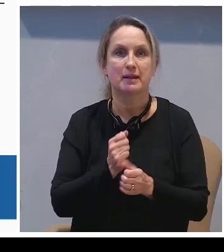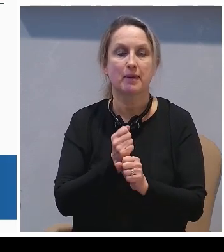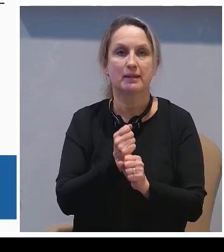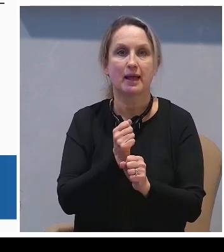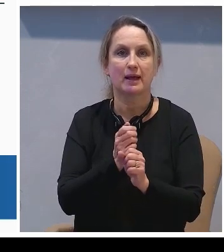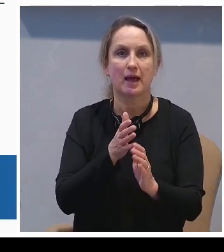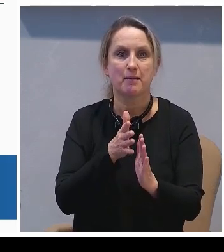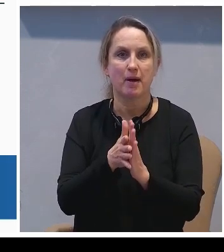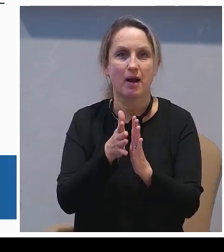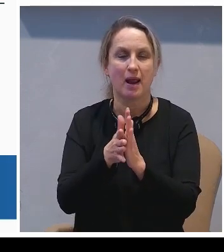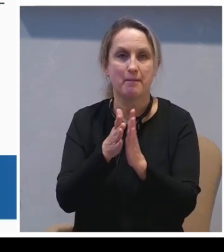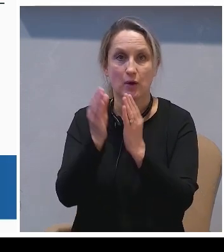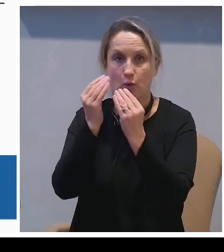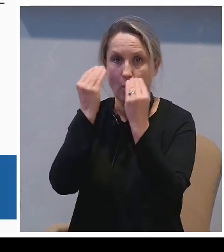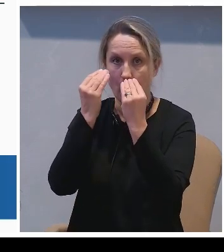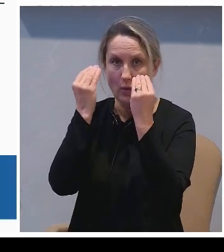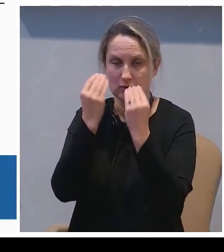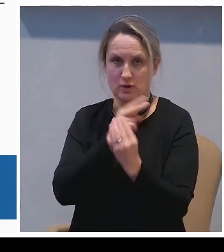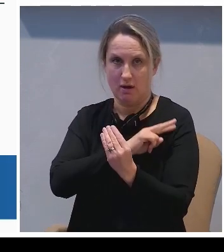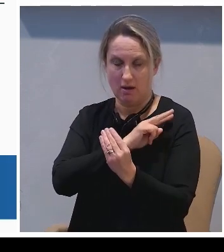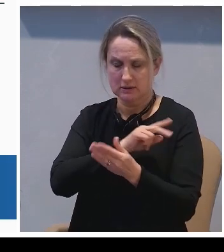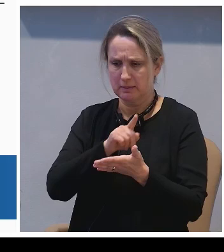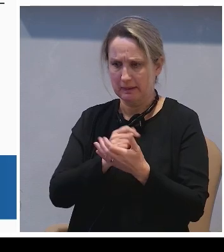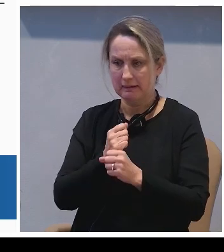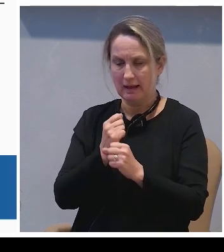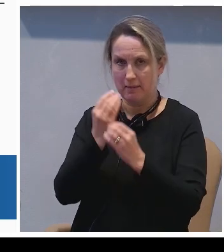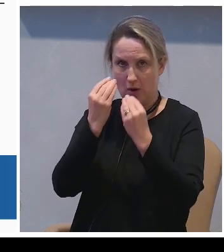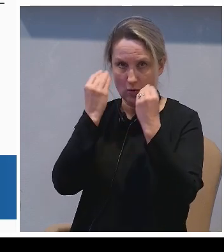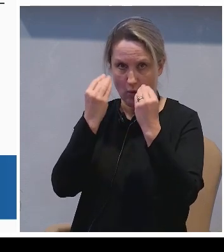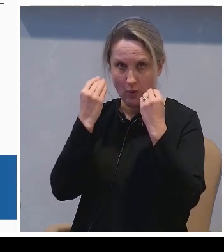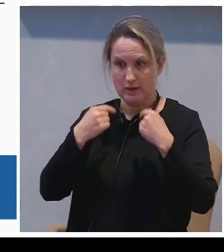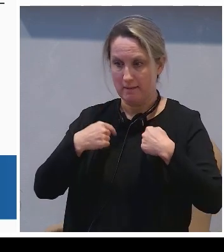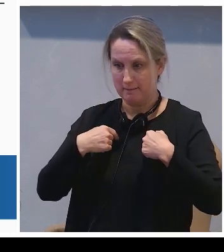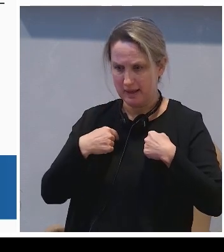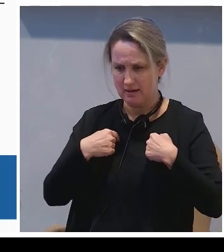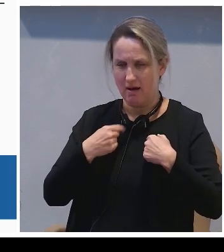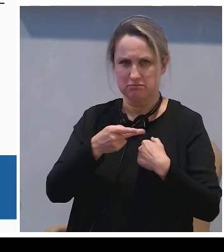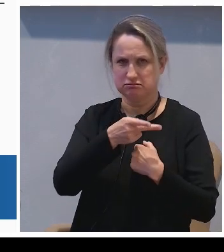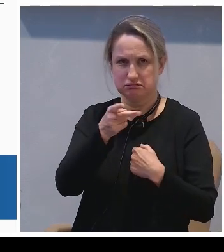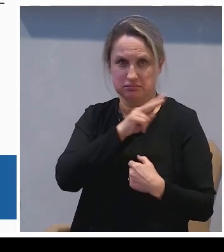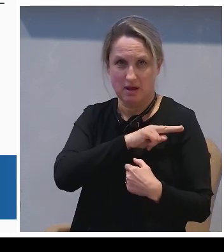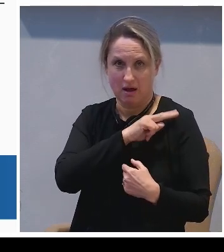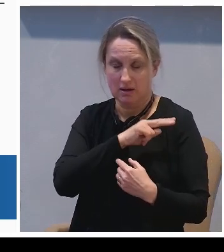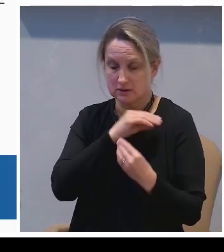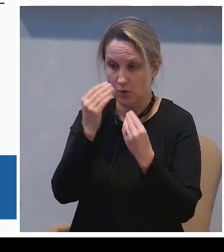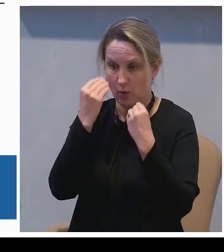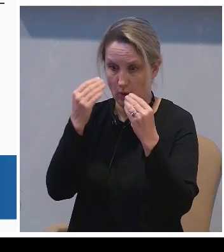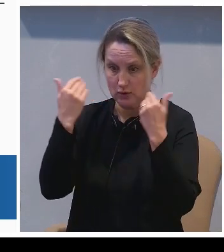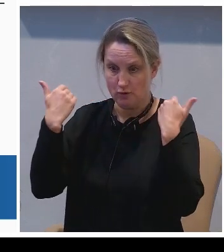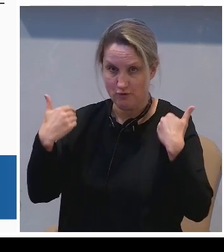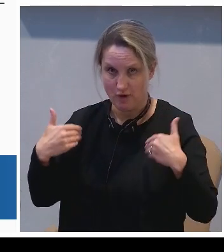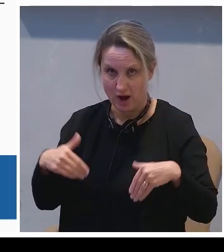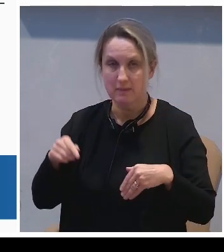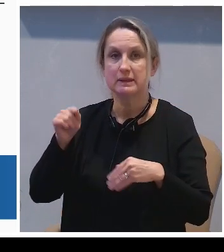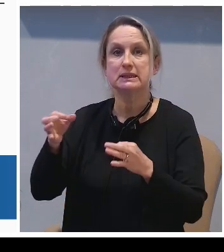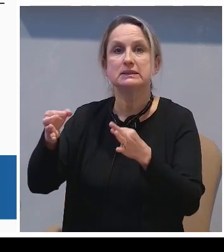the trial. Sarepta koolituse arstidena, In mina ja doktor Estonia, as Jõe-Ivan Šlik doctors, ja myself seejärel me saime and õiguse Dr. Schlick kasutada had nende